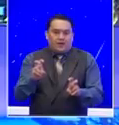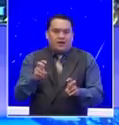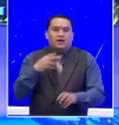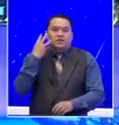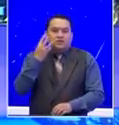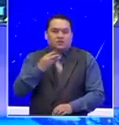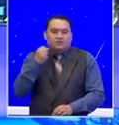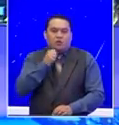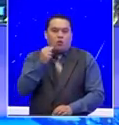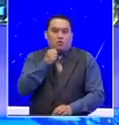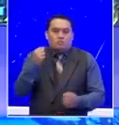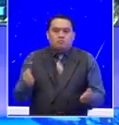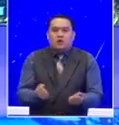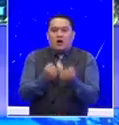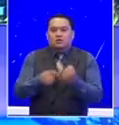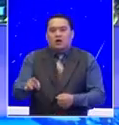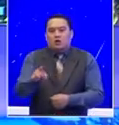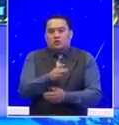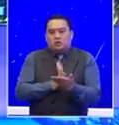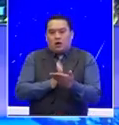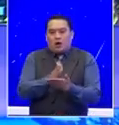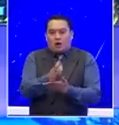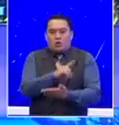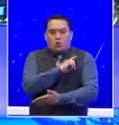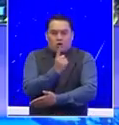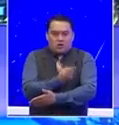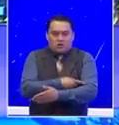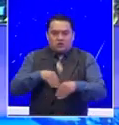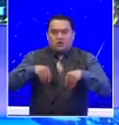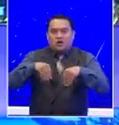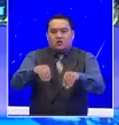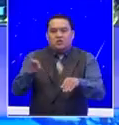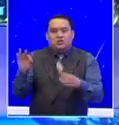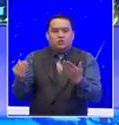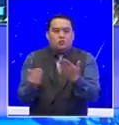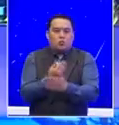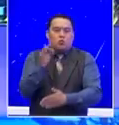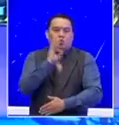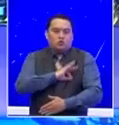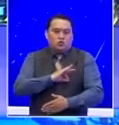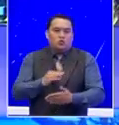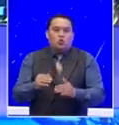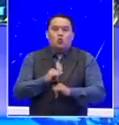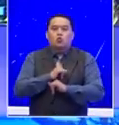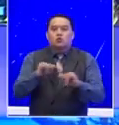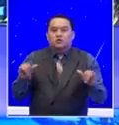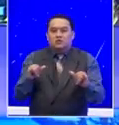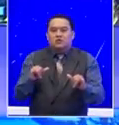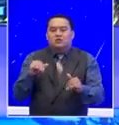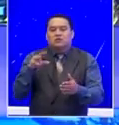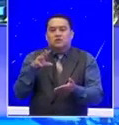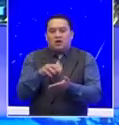ощутили поддержку руководства региона. Соответственно, направили свои усилия как на освоение новых площадей, так и на повышение их